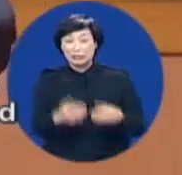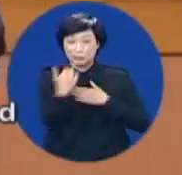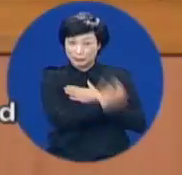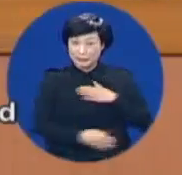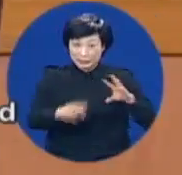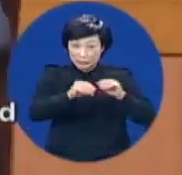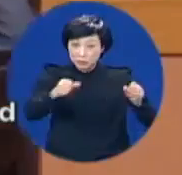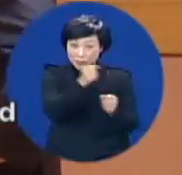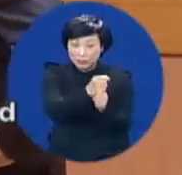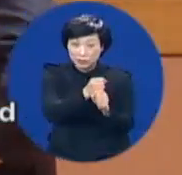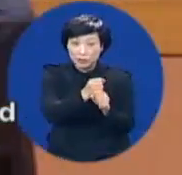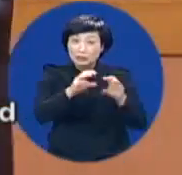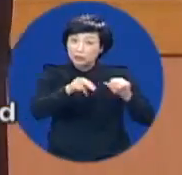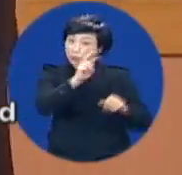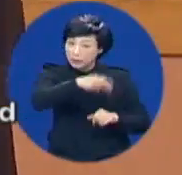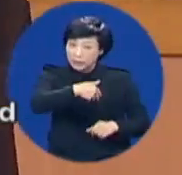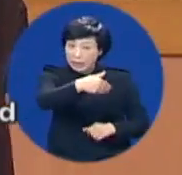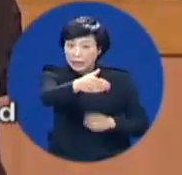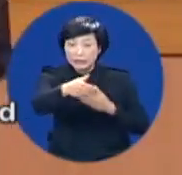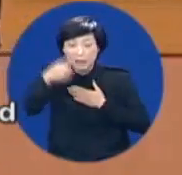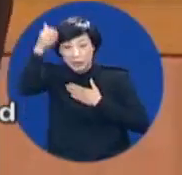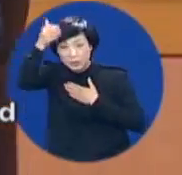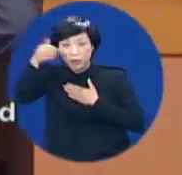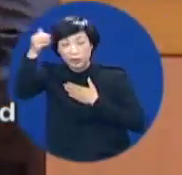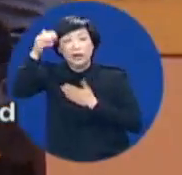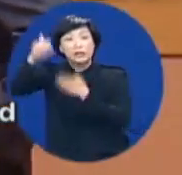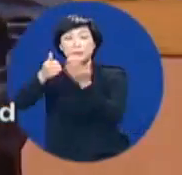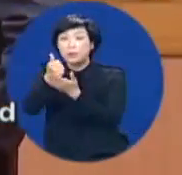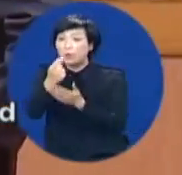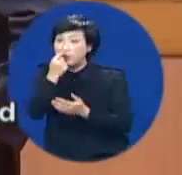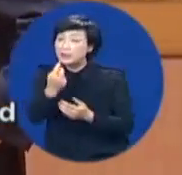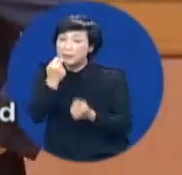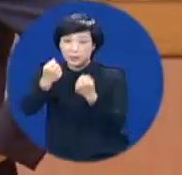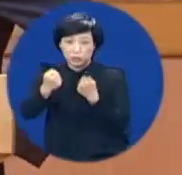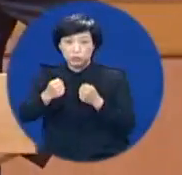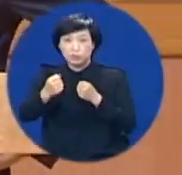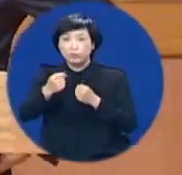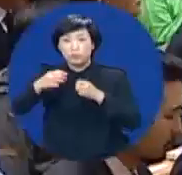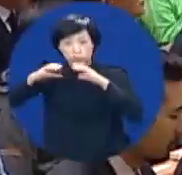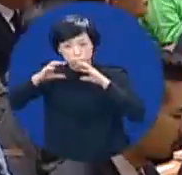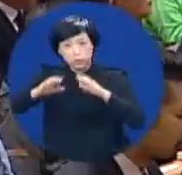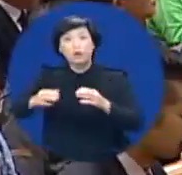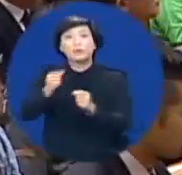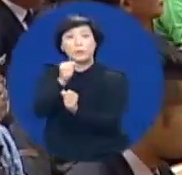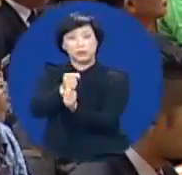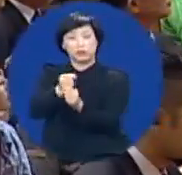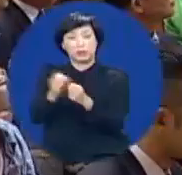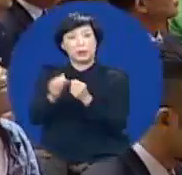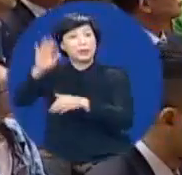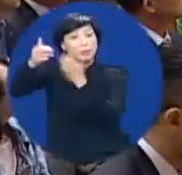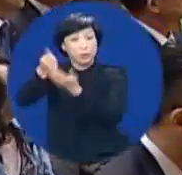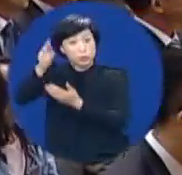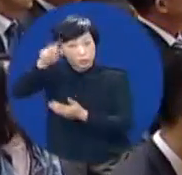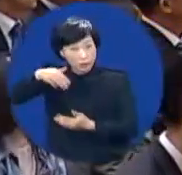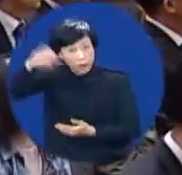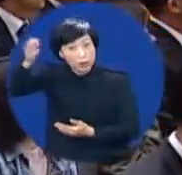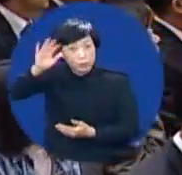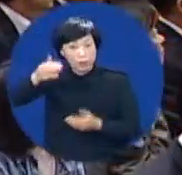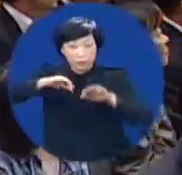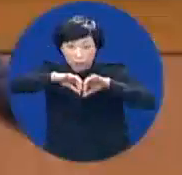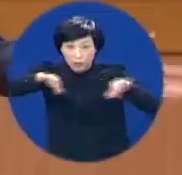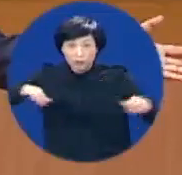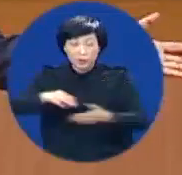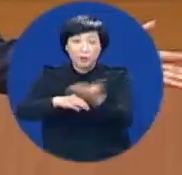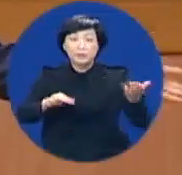영혼은 하나님께서 코에 생기를 불어 넣었으니 하나님께로 돌아간다. 그래서 돌아가는 겁니다. 그러니까